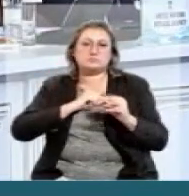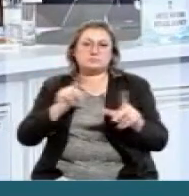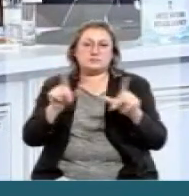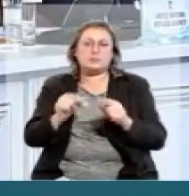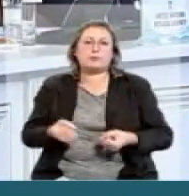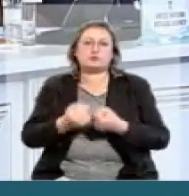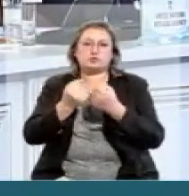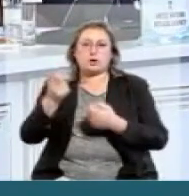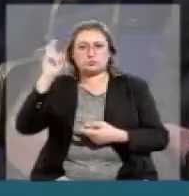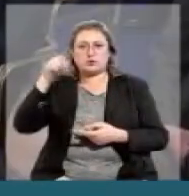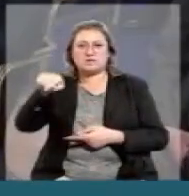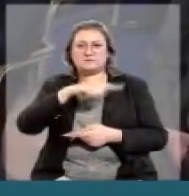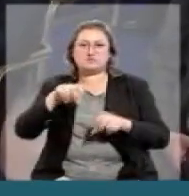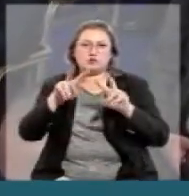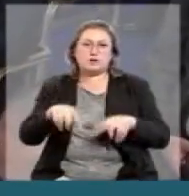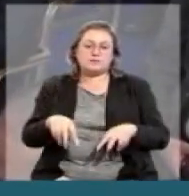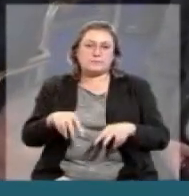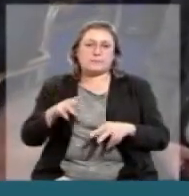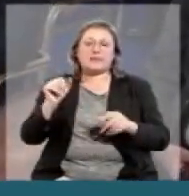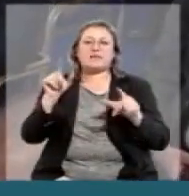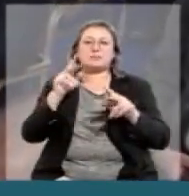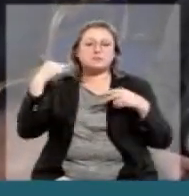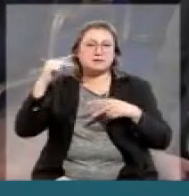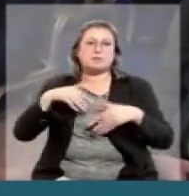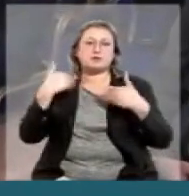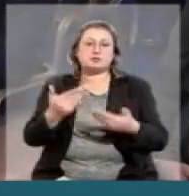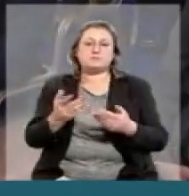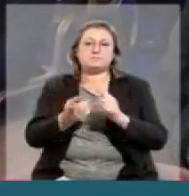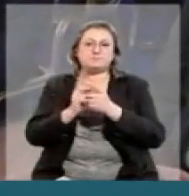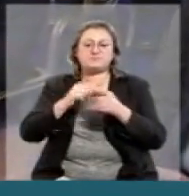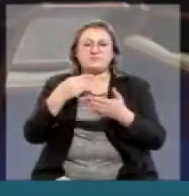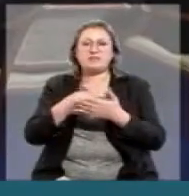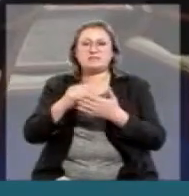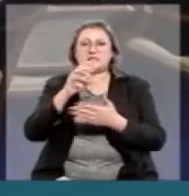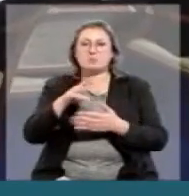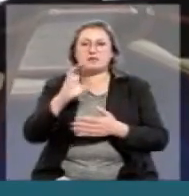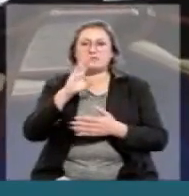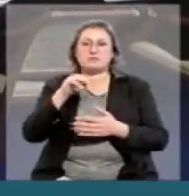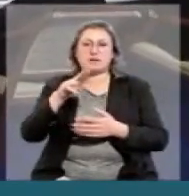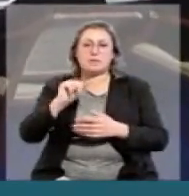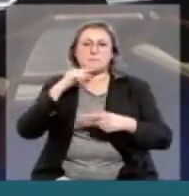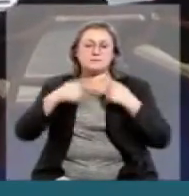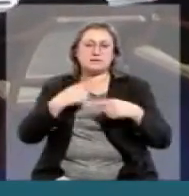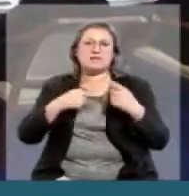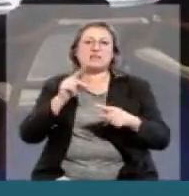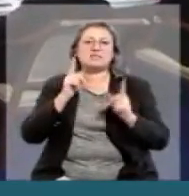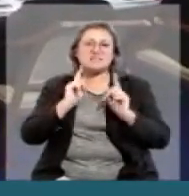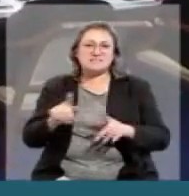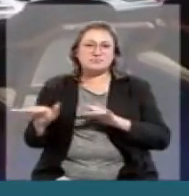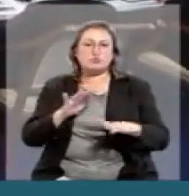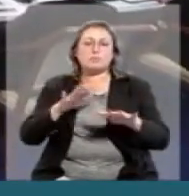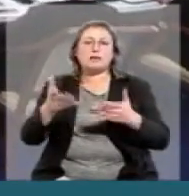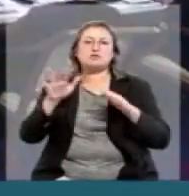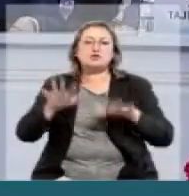и поддержку государств-членов. Наряду с этим президент предложил трансформировать финансовый саммит СВМДА в постоянно действующую